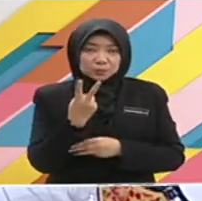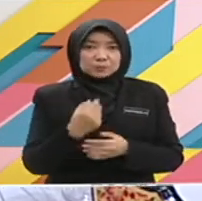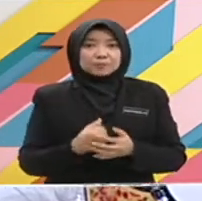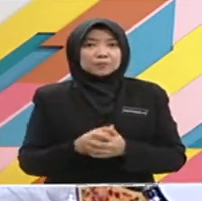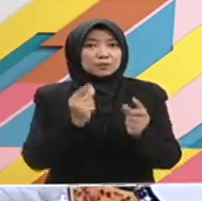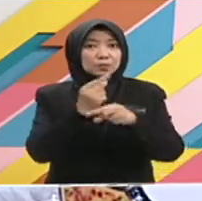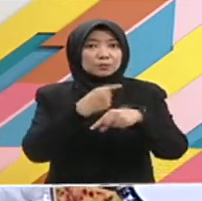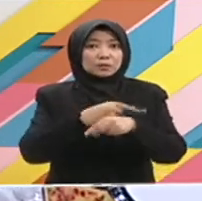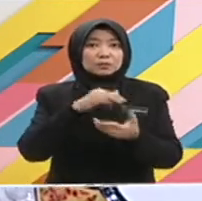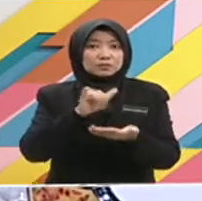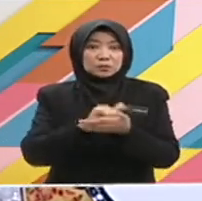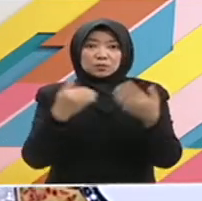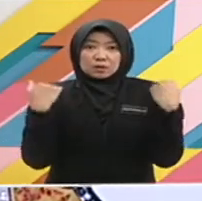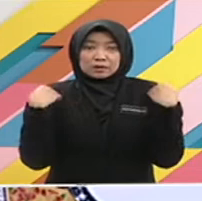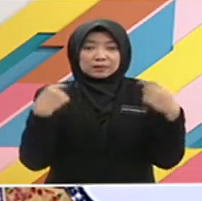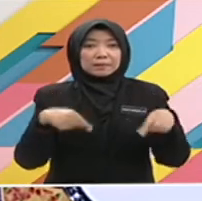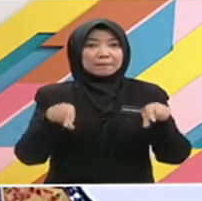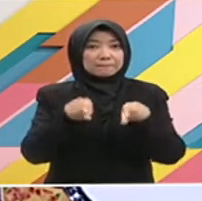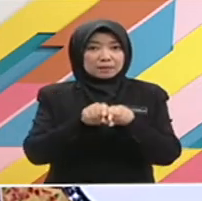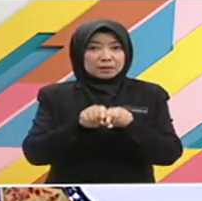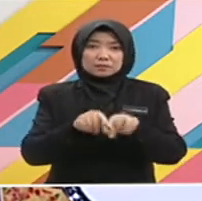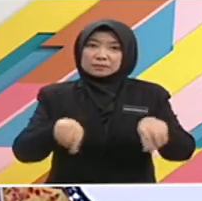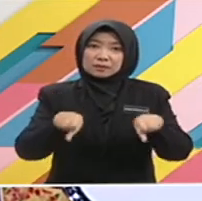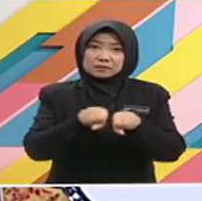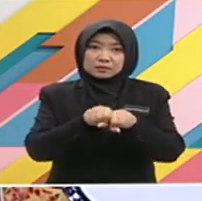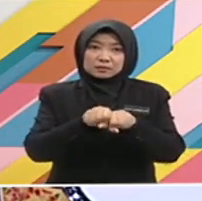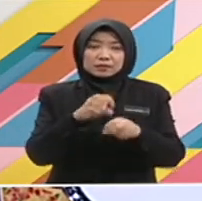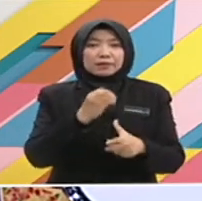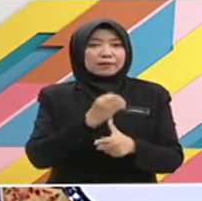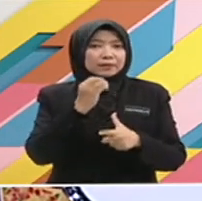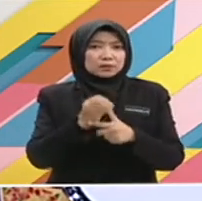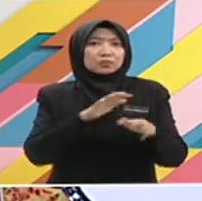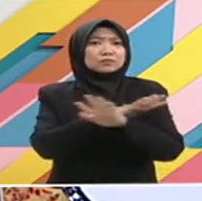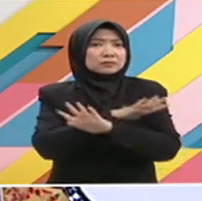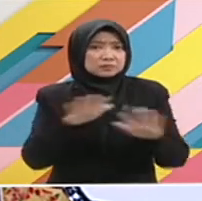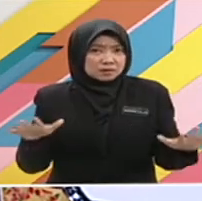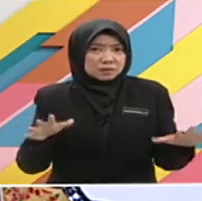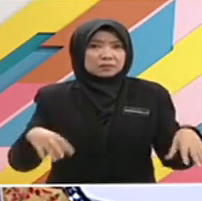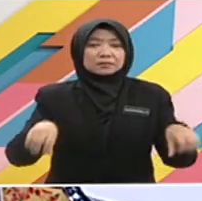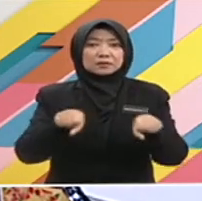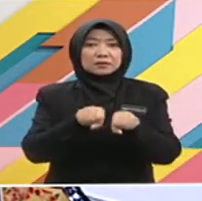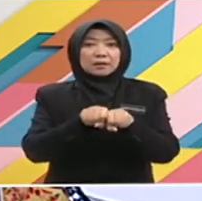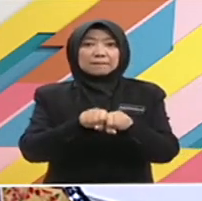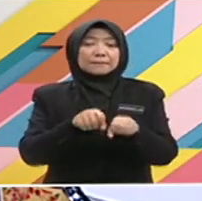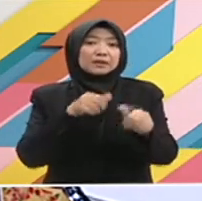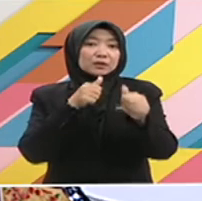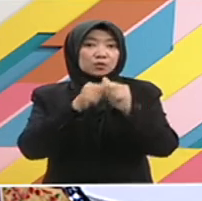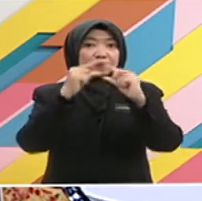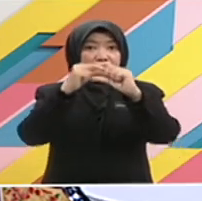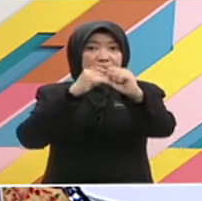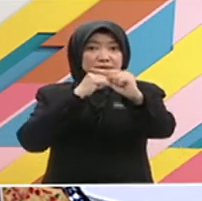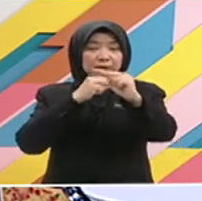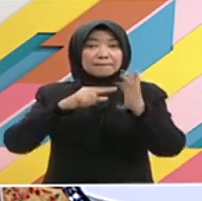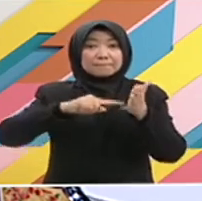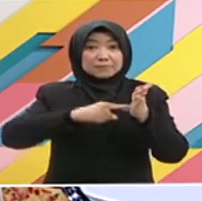gubahan itu mempunyai imbangan simetri atau imbangan tidak simetri melalui garisan paksi. Garisan paksi. Yes, garisan paksi.